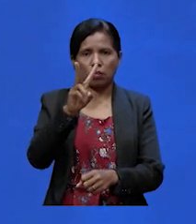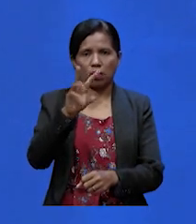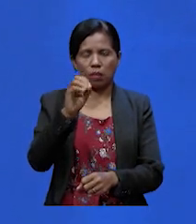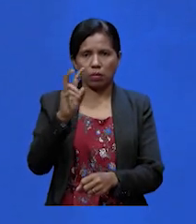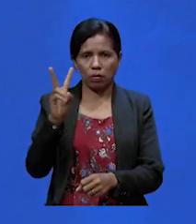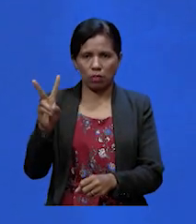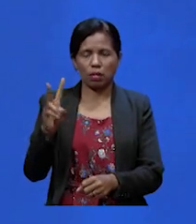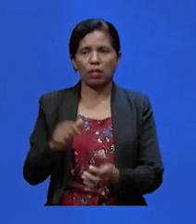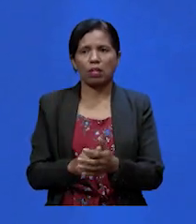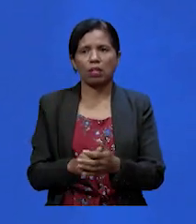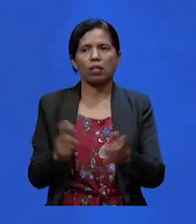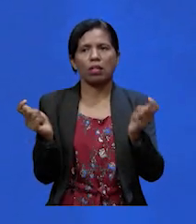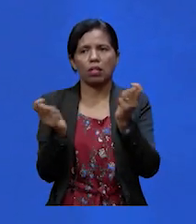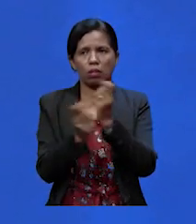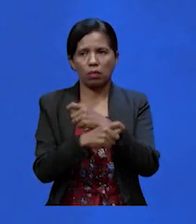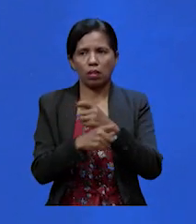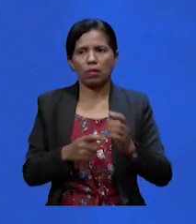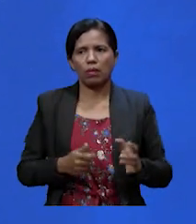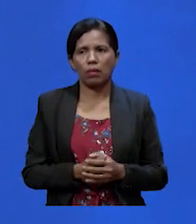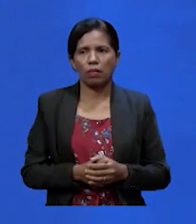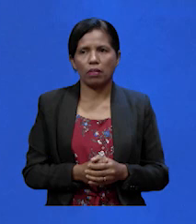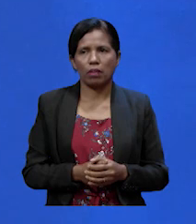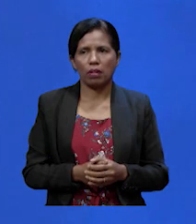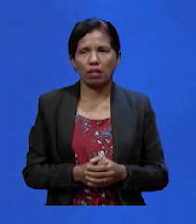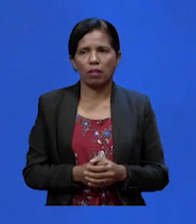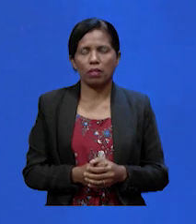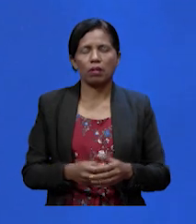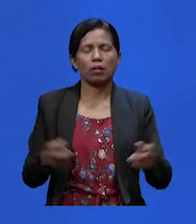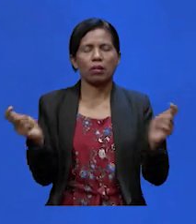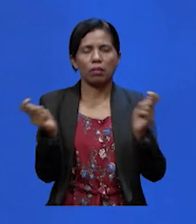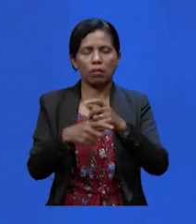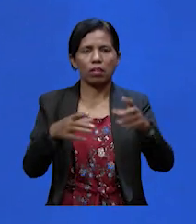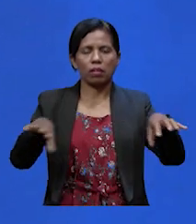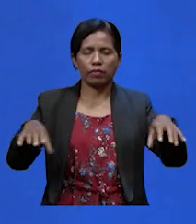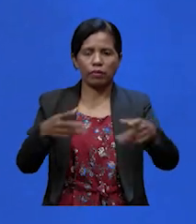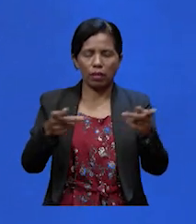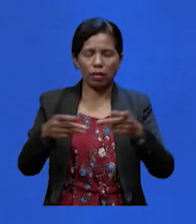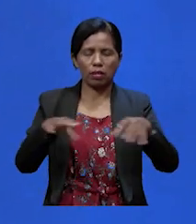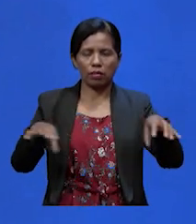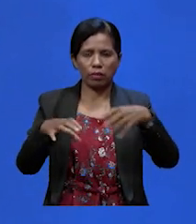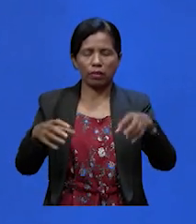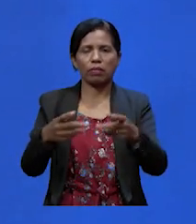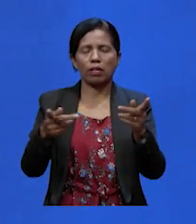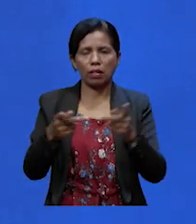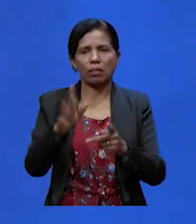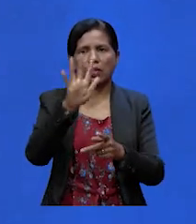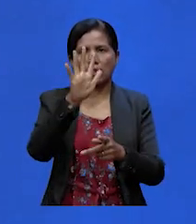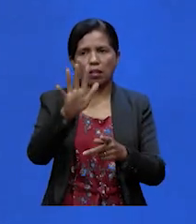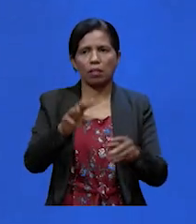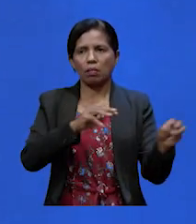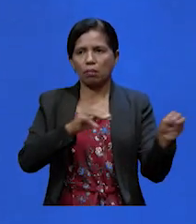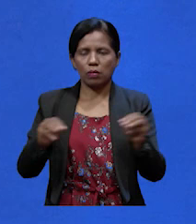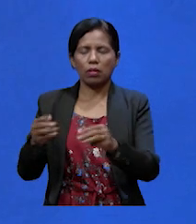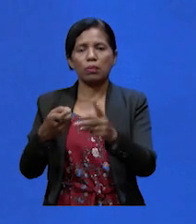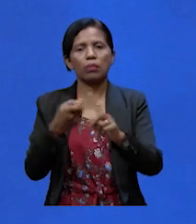bayarnya trokannya servisu fatin badala lima tambah tinggi muda usi fatin ida ba fatin ida